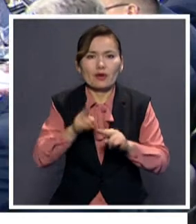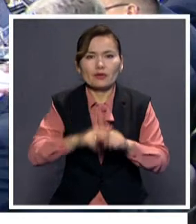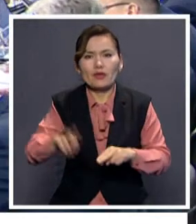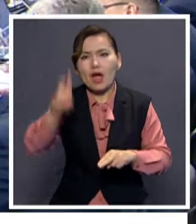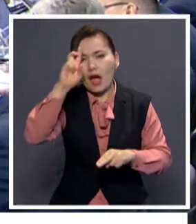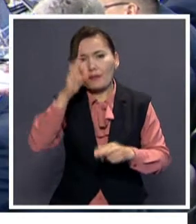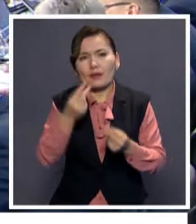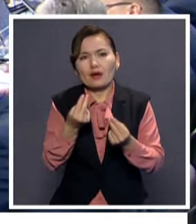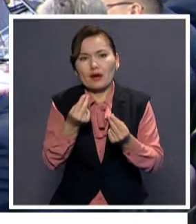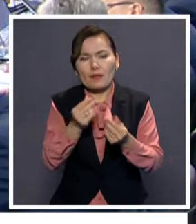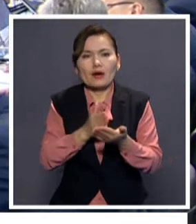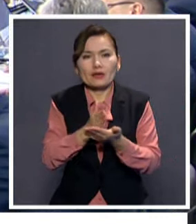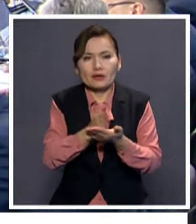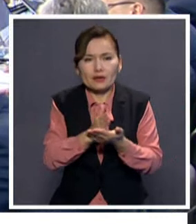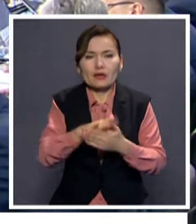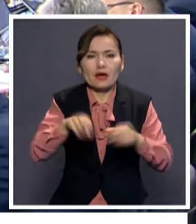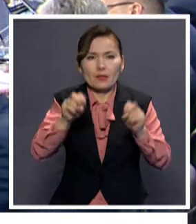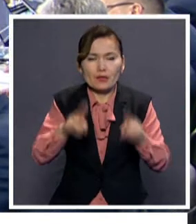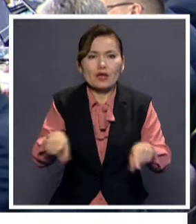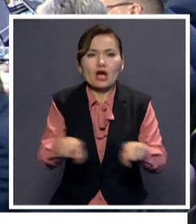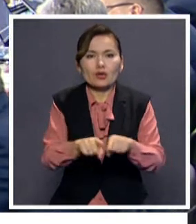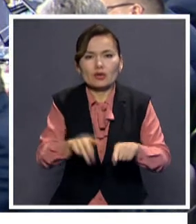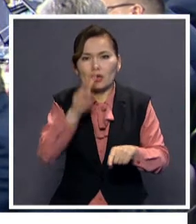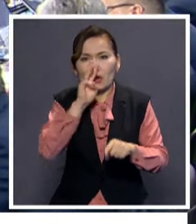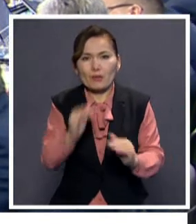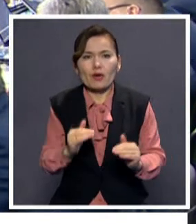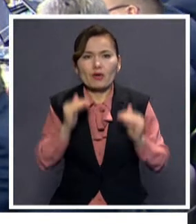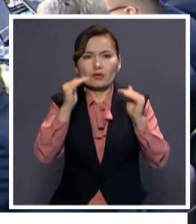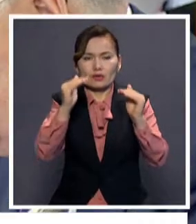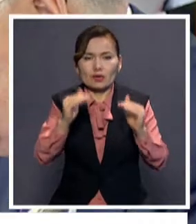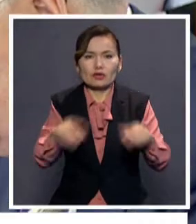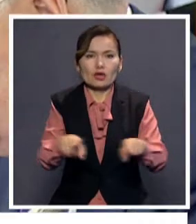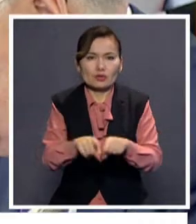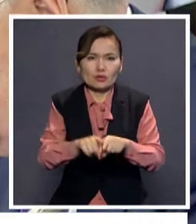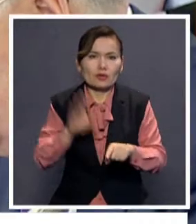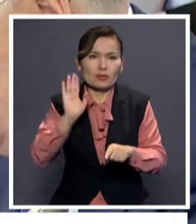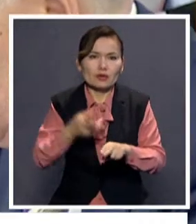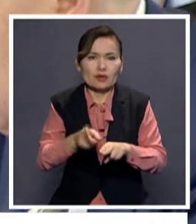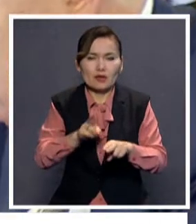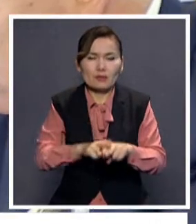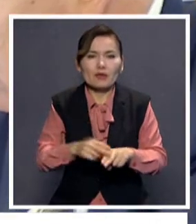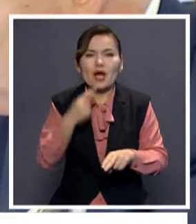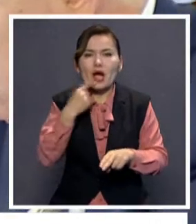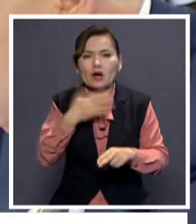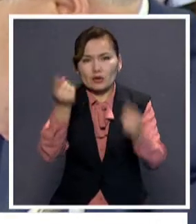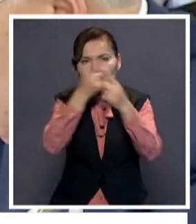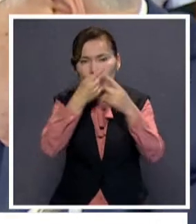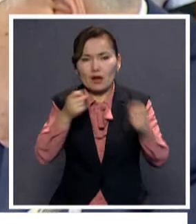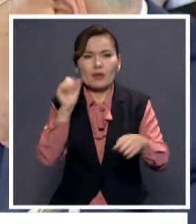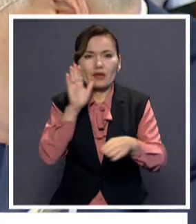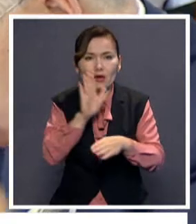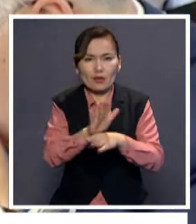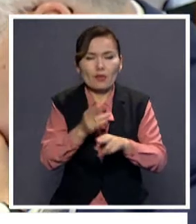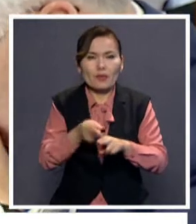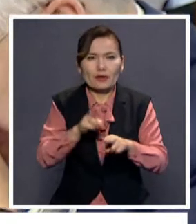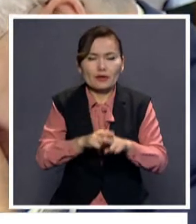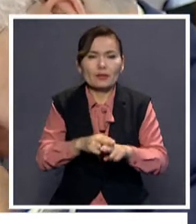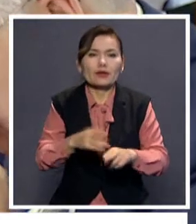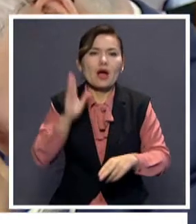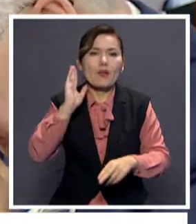саласында қызмет ететін жекелеген санаттағы жұмыскерлердің жалақысы ұлғайтылады. Жолдаудағы міндеттерді тиімді орындау үшін